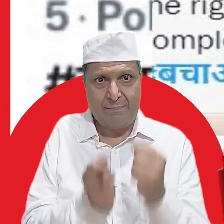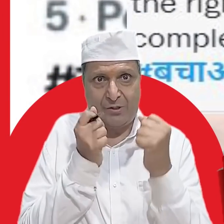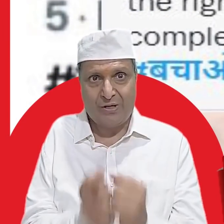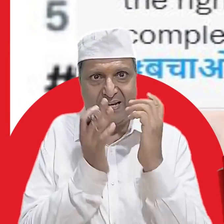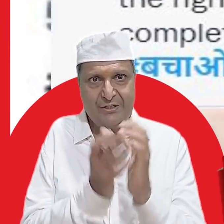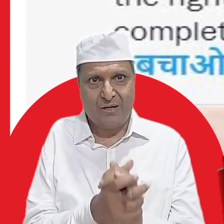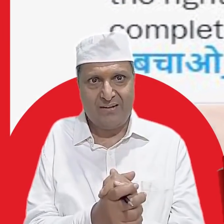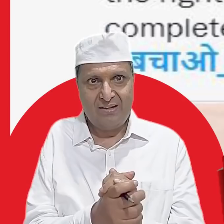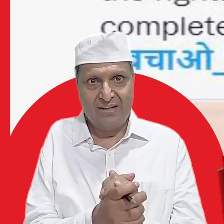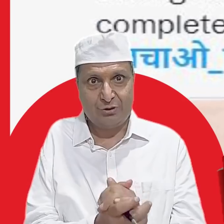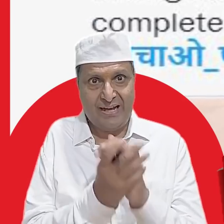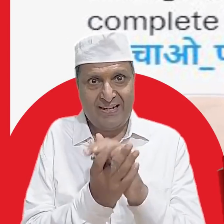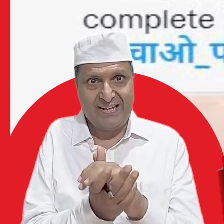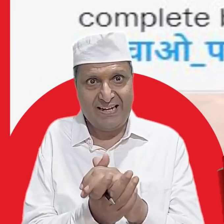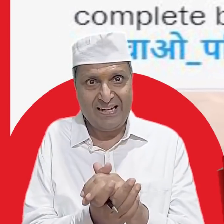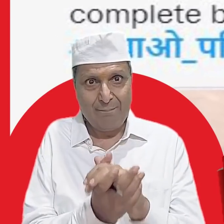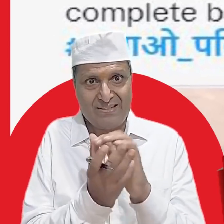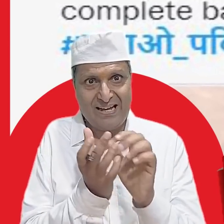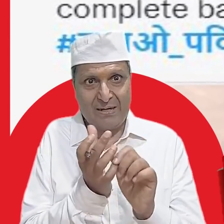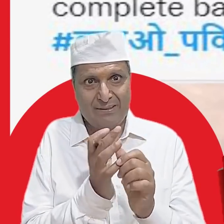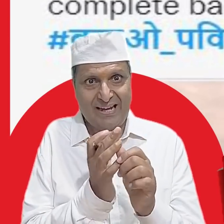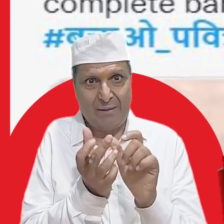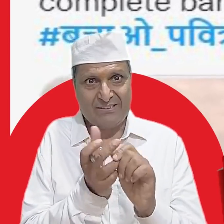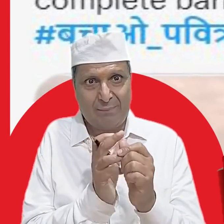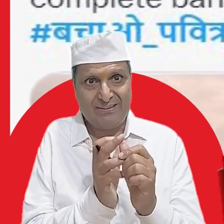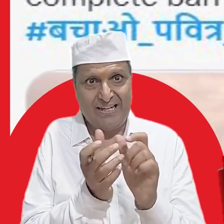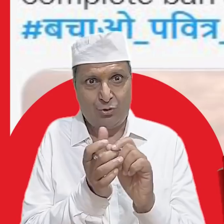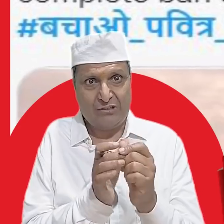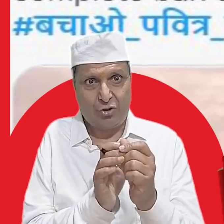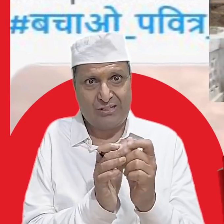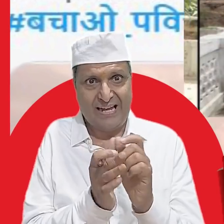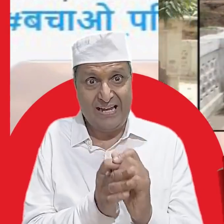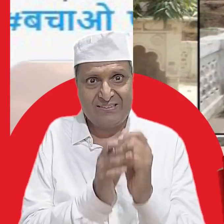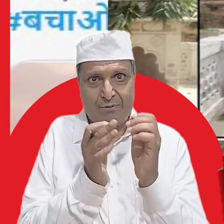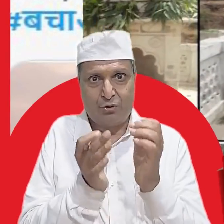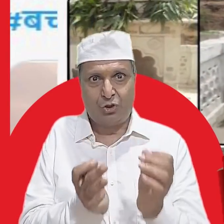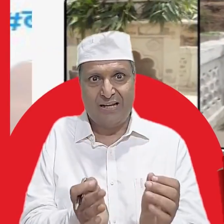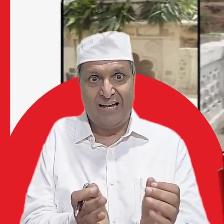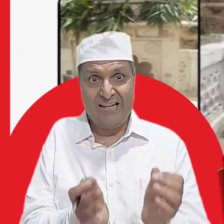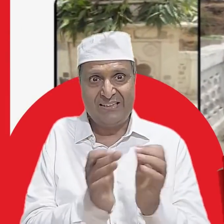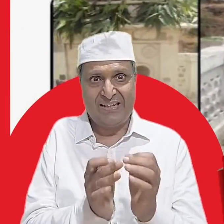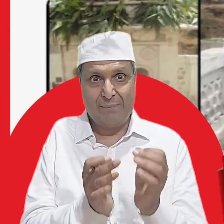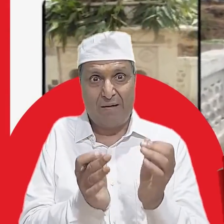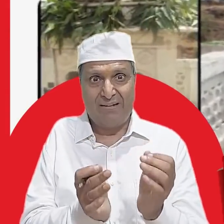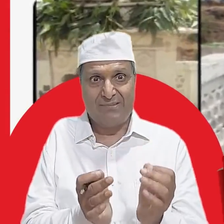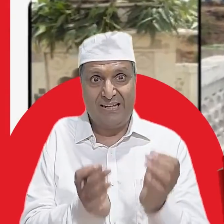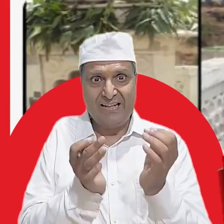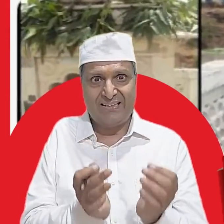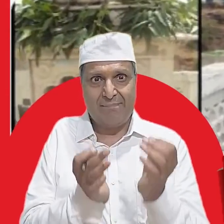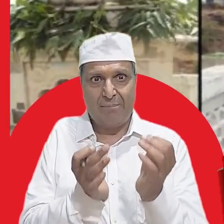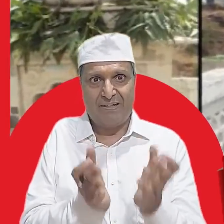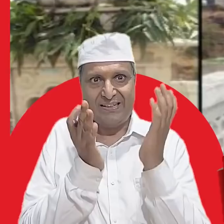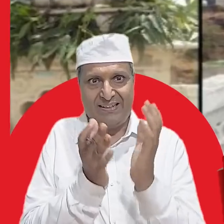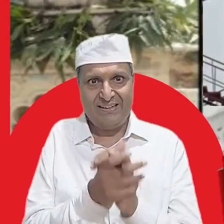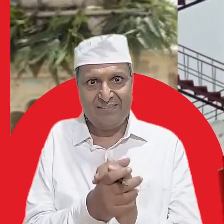तब तक हमें रुकना नहीं होगा। नहीं तो ध्यान रखिएगा, मांसाहार बनता है, अभक्ष्य बनता है, जूते से रौंद जाता है, सब कुछ होता है, शिखर जी पावन हमसे